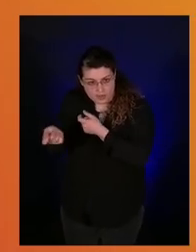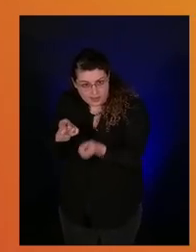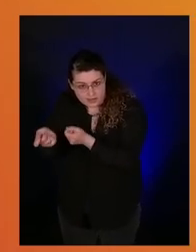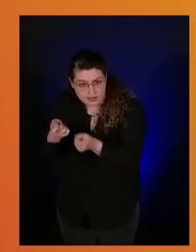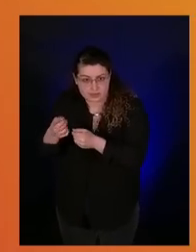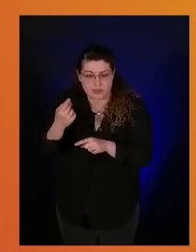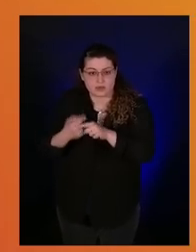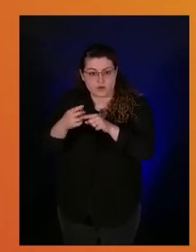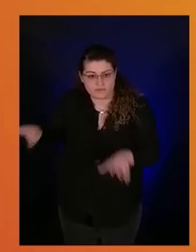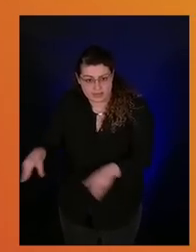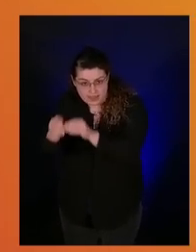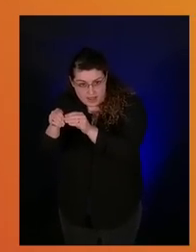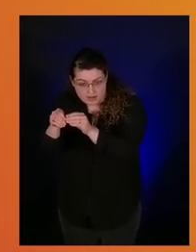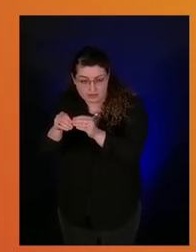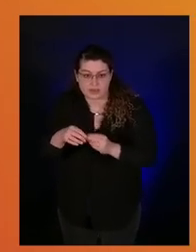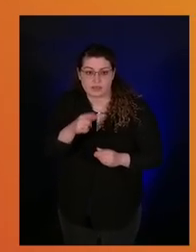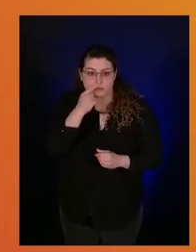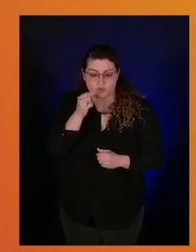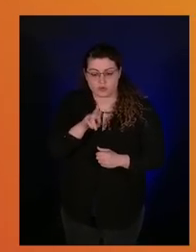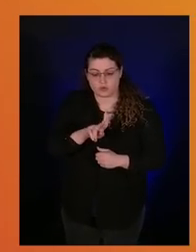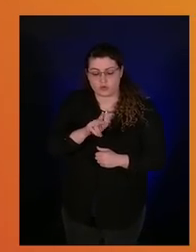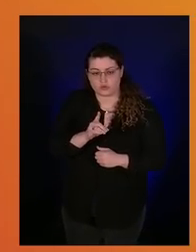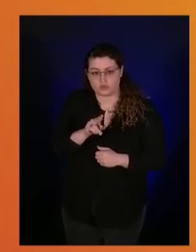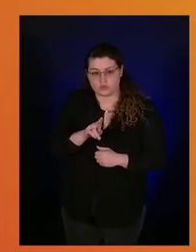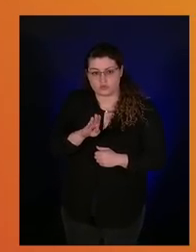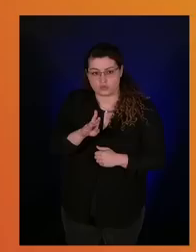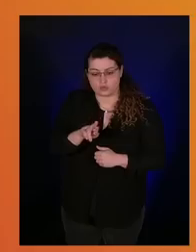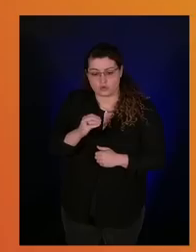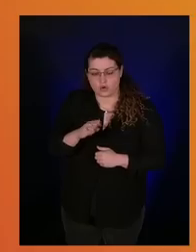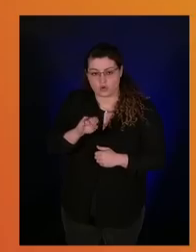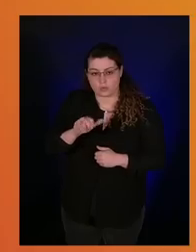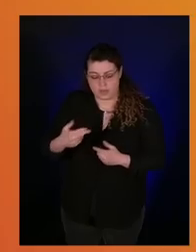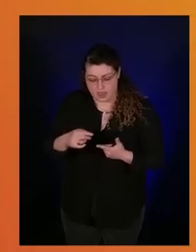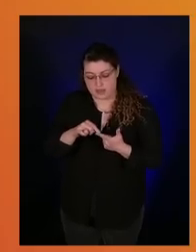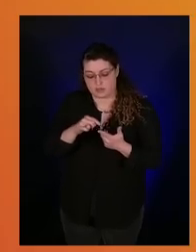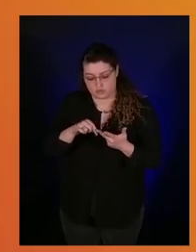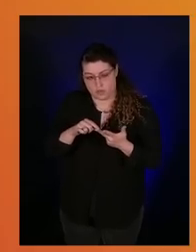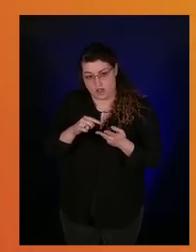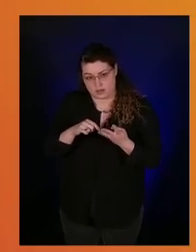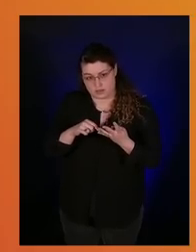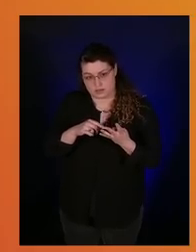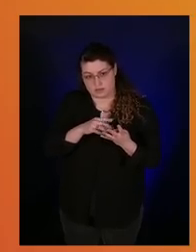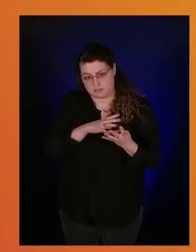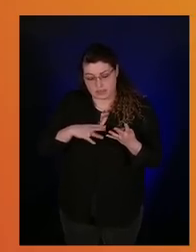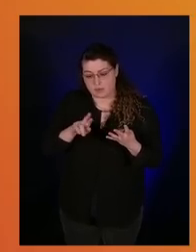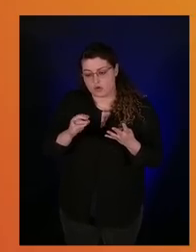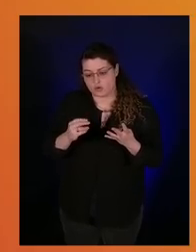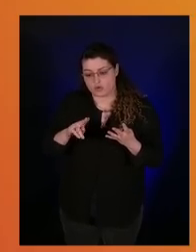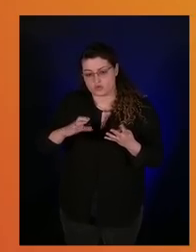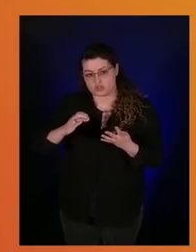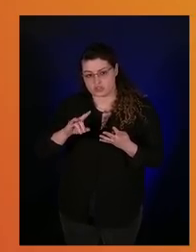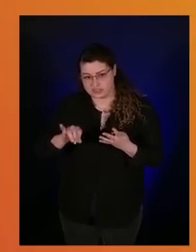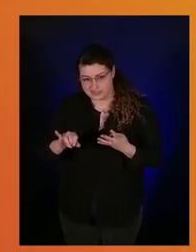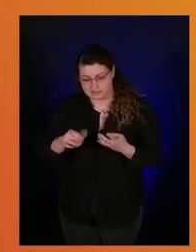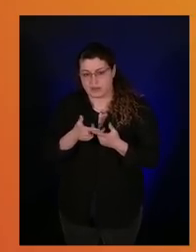confédérale, Frédéric Birobin, Denis Gravouille, Alexandra Ménard, Fabienne Rouchy, de camarades issus